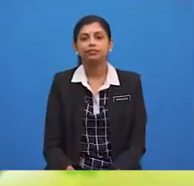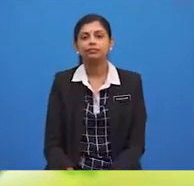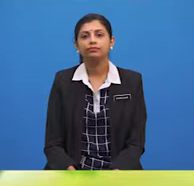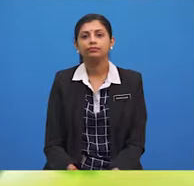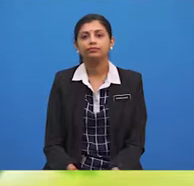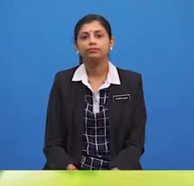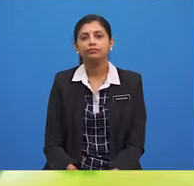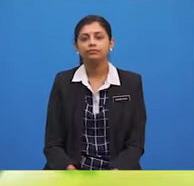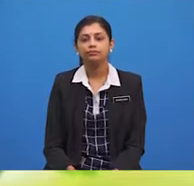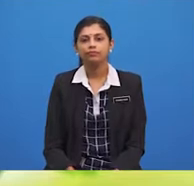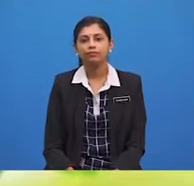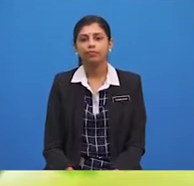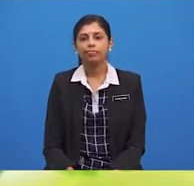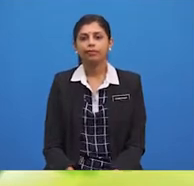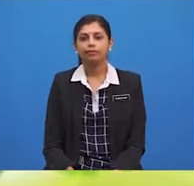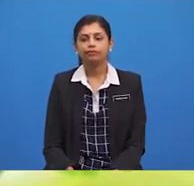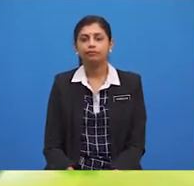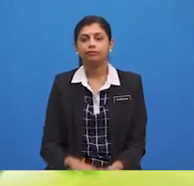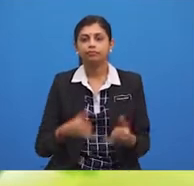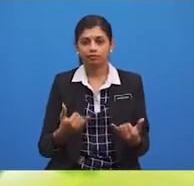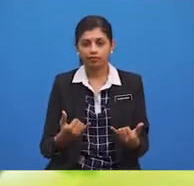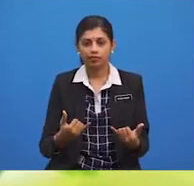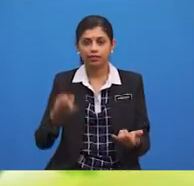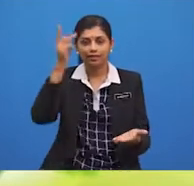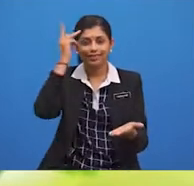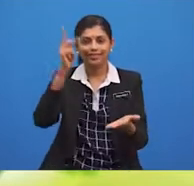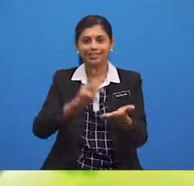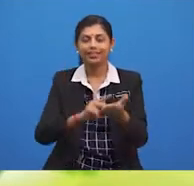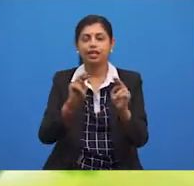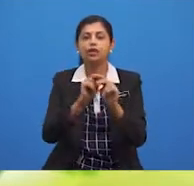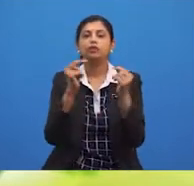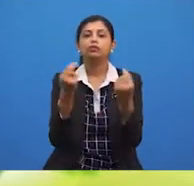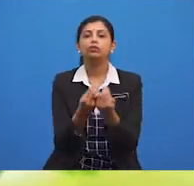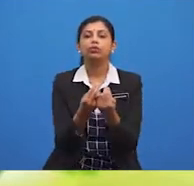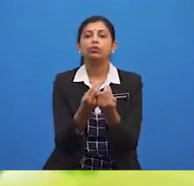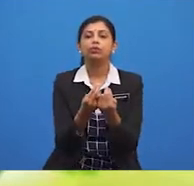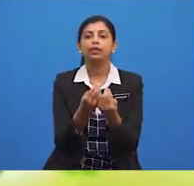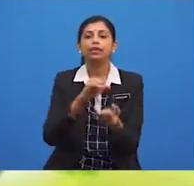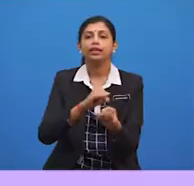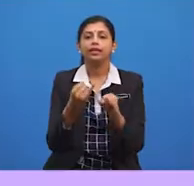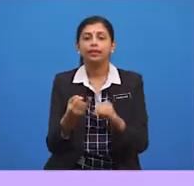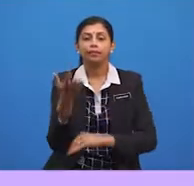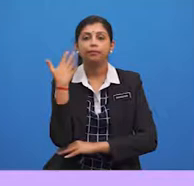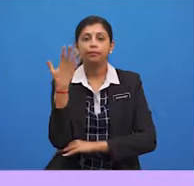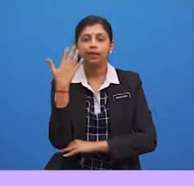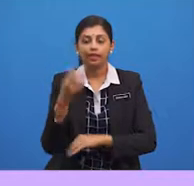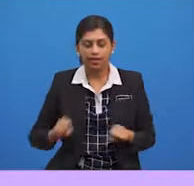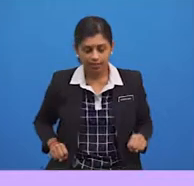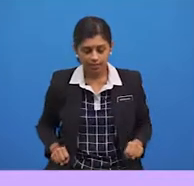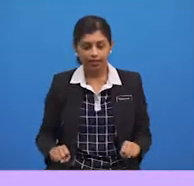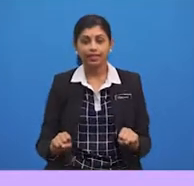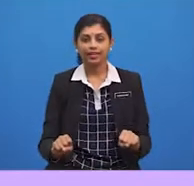mari kita kenali pula zon iklim panas sederhana. Zon